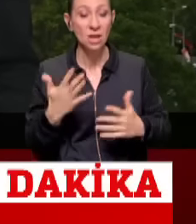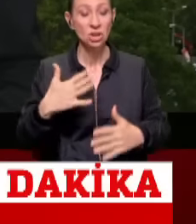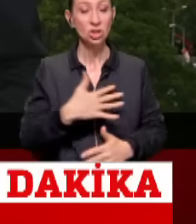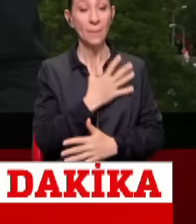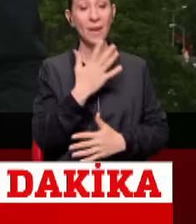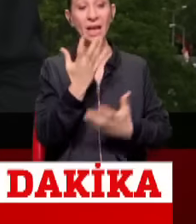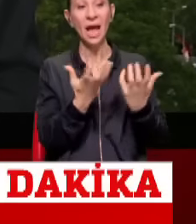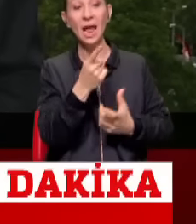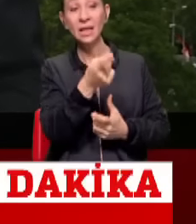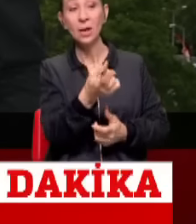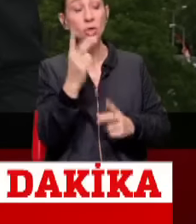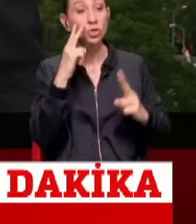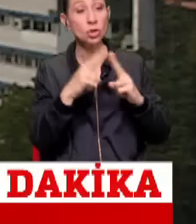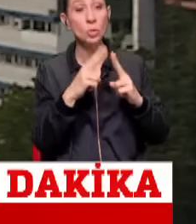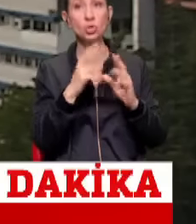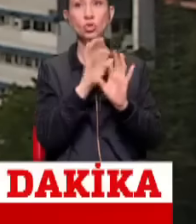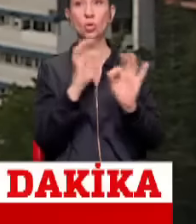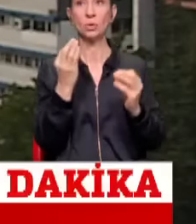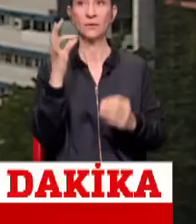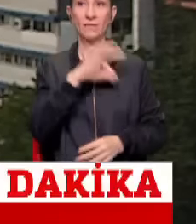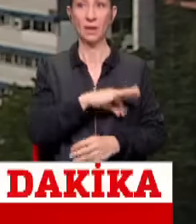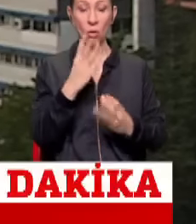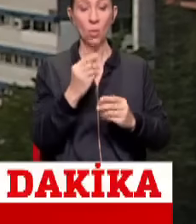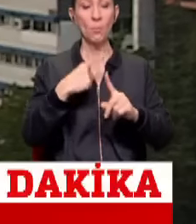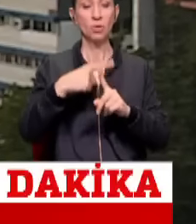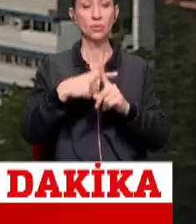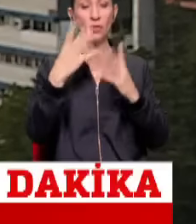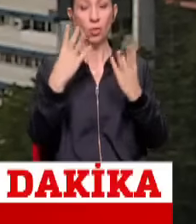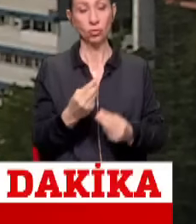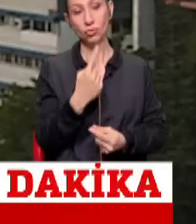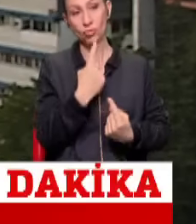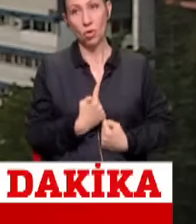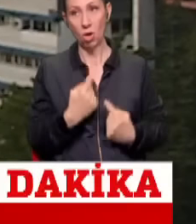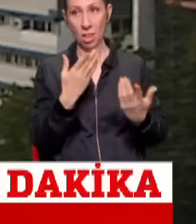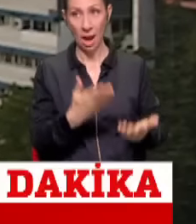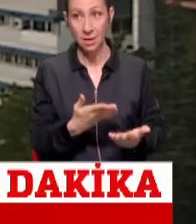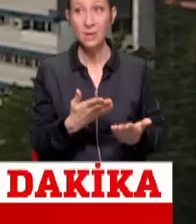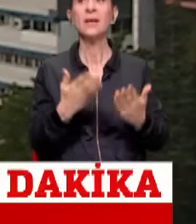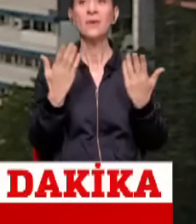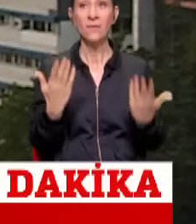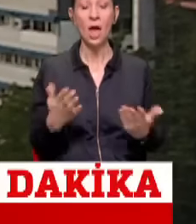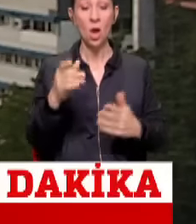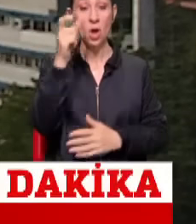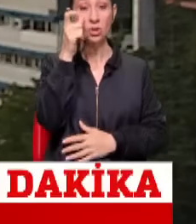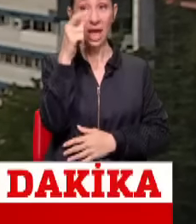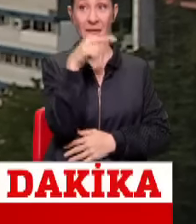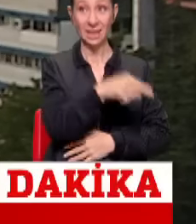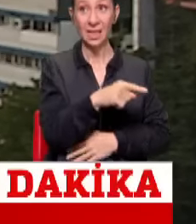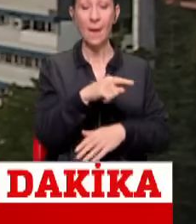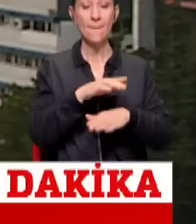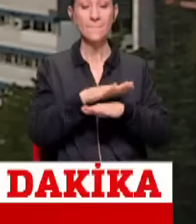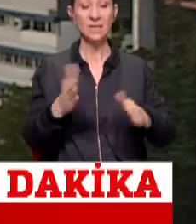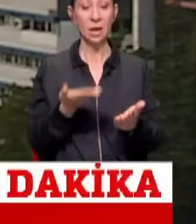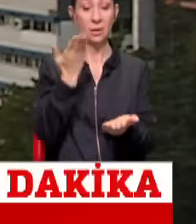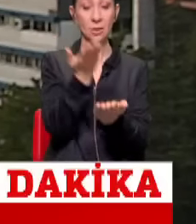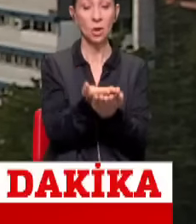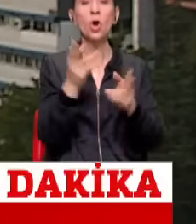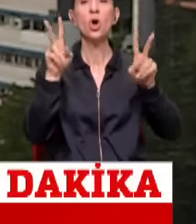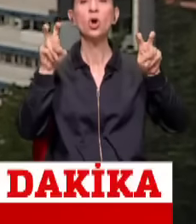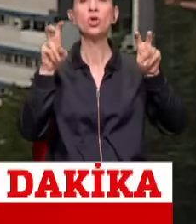CHP'li kaynaklar görüşmenin son derece verimli ve olumlu geçtiğinin altını çiziyorlar. Özgür Özel'in masaya getirdiği